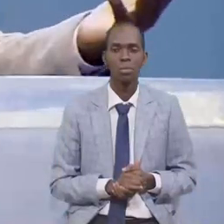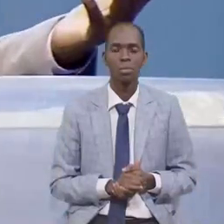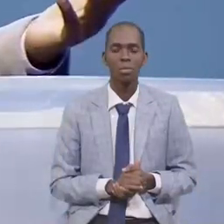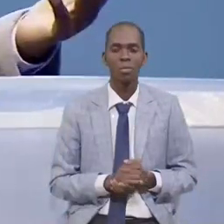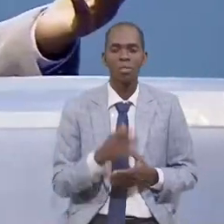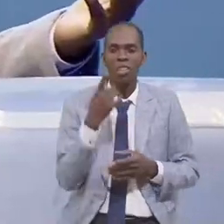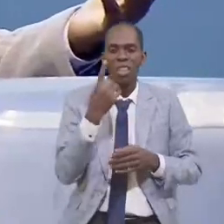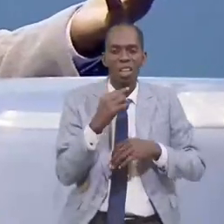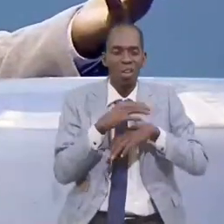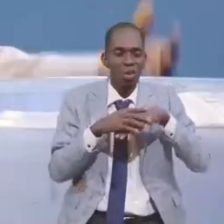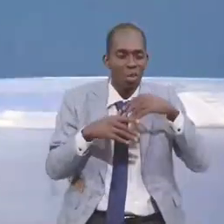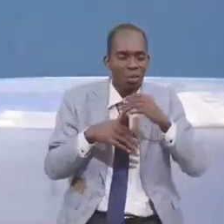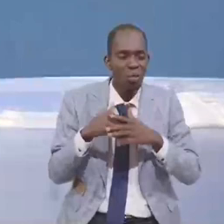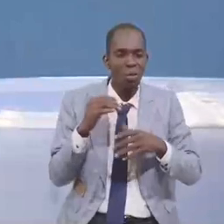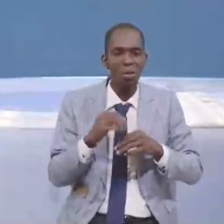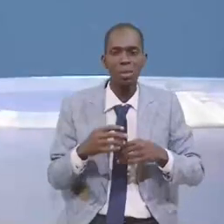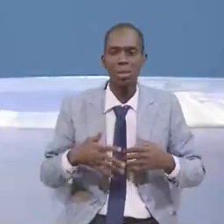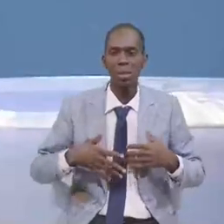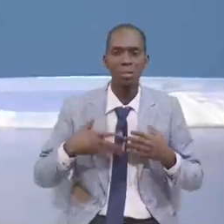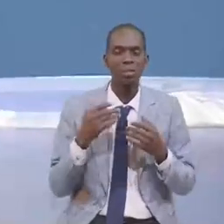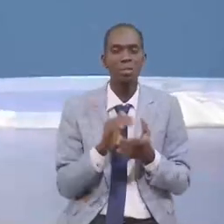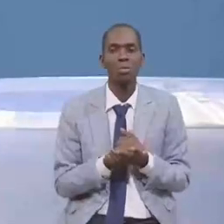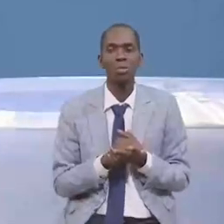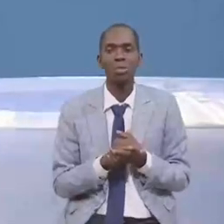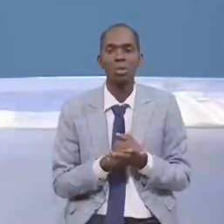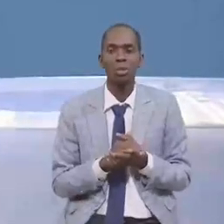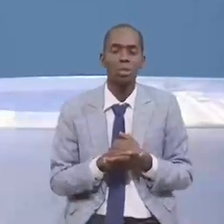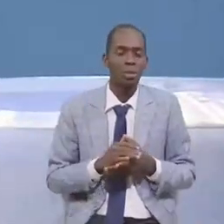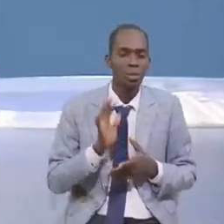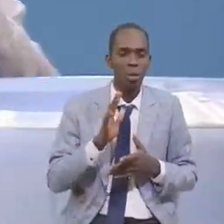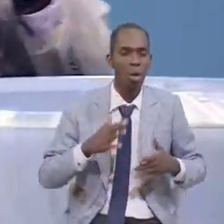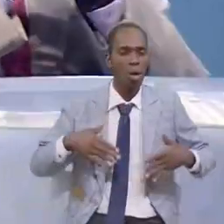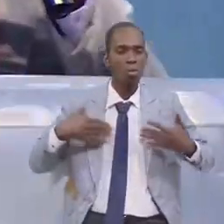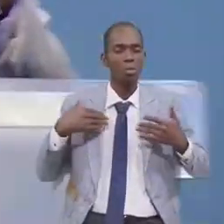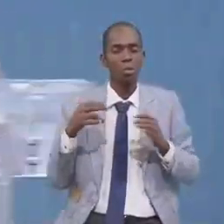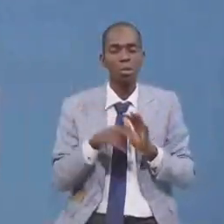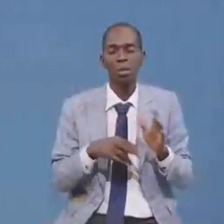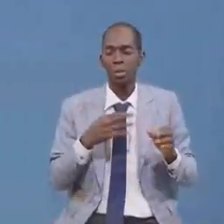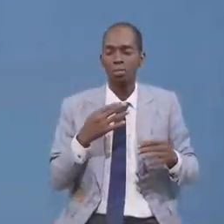Votre confort dans la vie, votre bonheur, votre joie dans la vie,